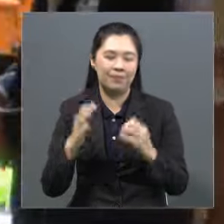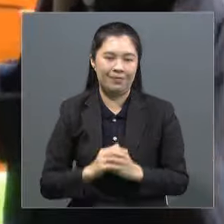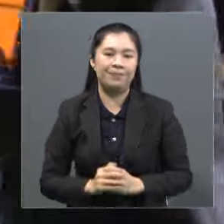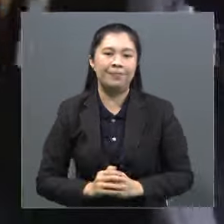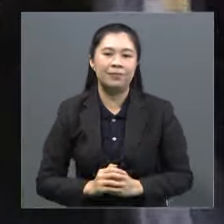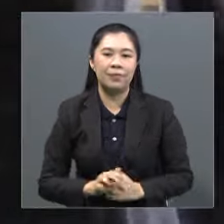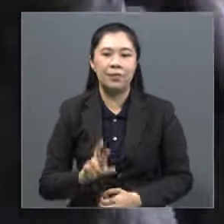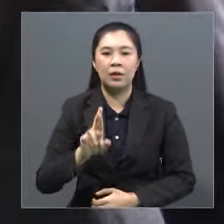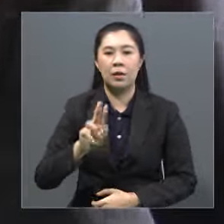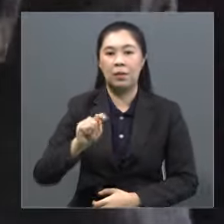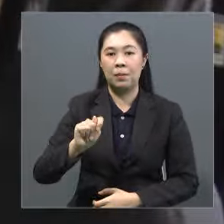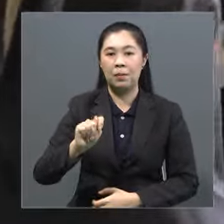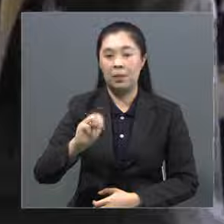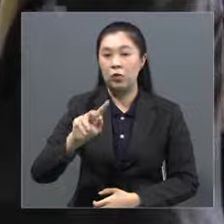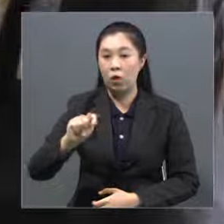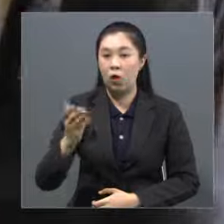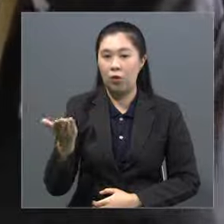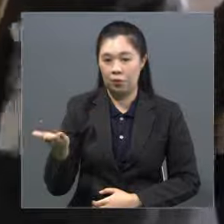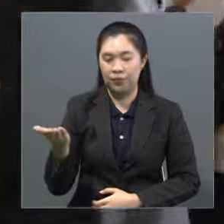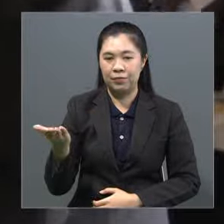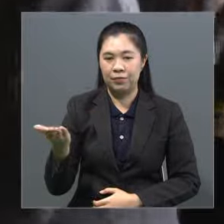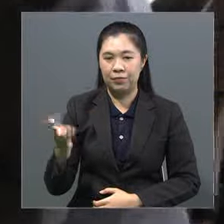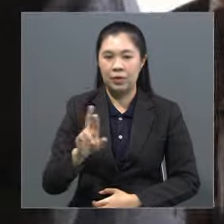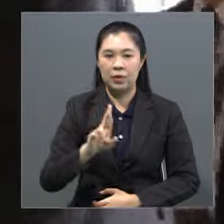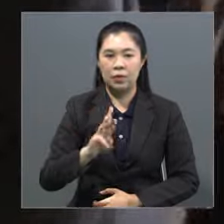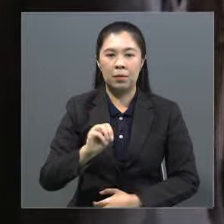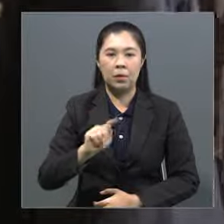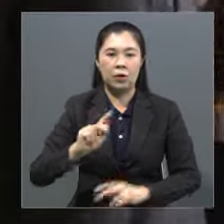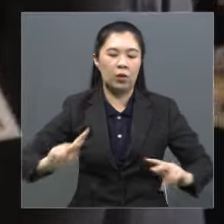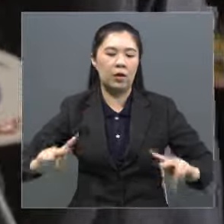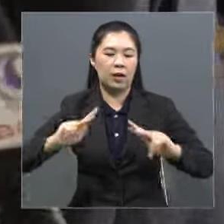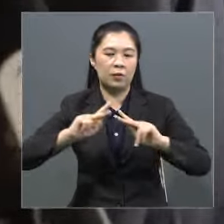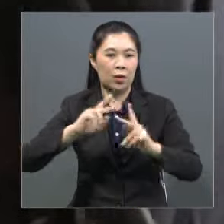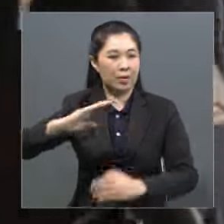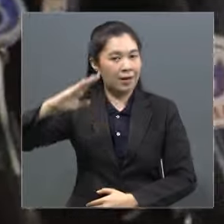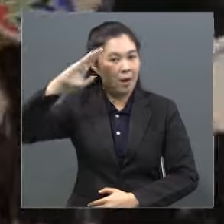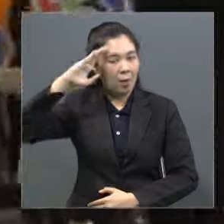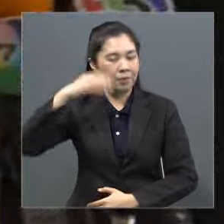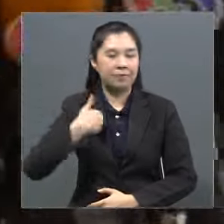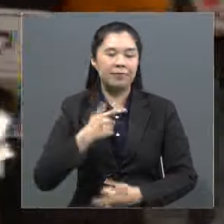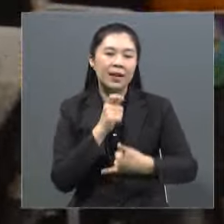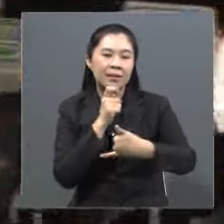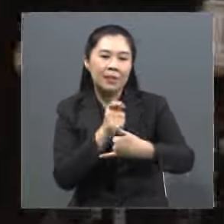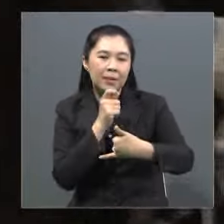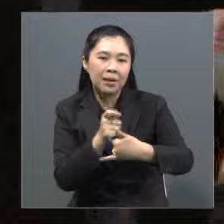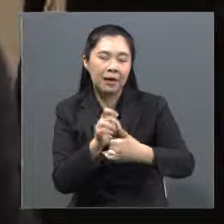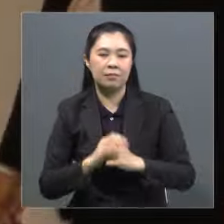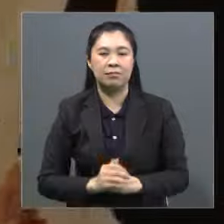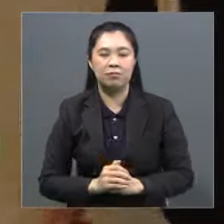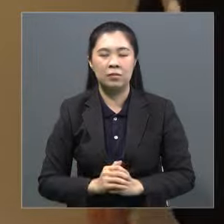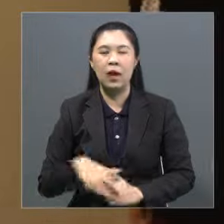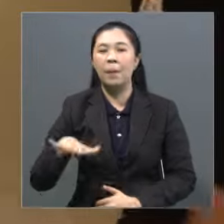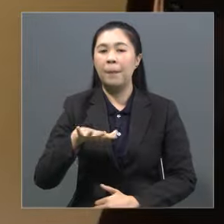ขณะที่รัฐมนตรีอีกท่านหนึ่งนะครับก็คือคุณสุทินคลังแสงรัฐมนตรีว่าการกระทรวงกลาโหมก็ให้สัมภาษณ์นักข่าวครับว่าปกติแล้วการขอความช่ว